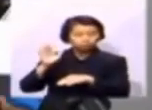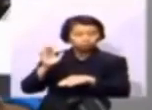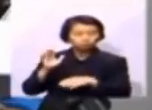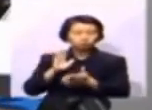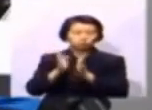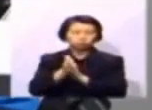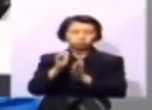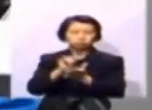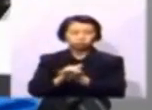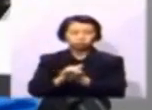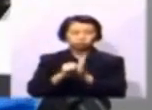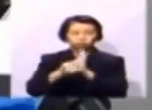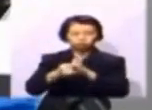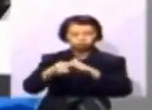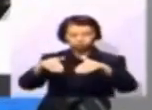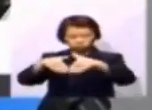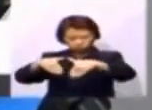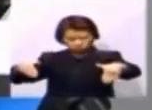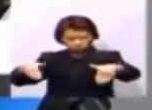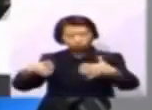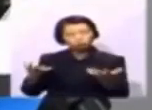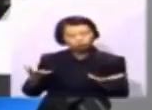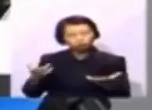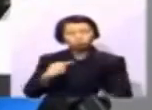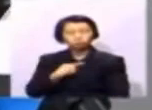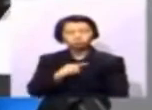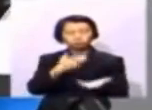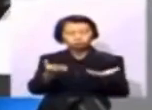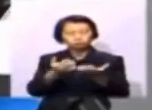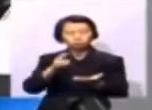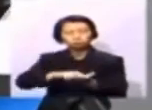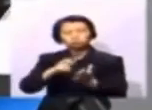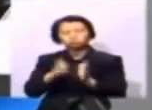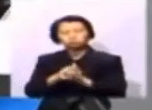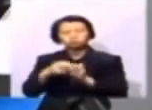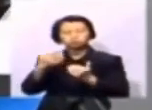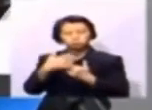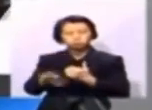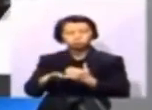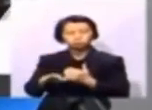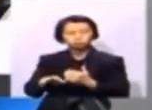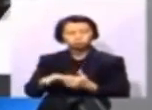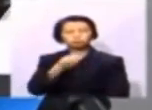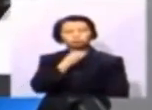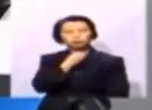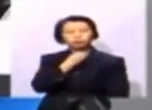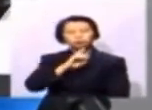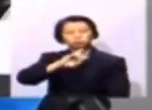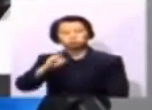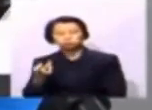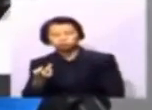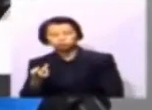Jadi itu ada performance gap tu. Bagaimana kita nak terjemahkan daripada perak jadi